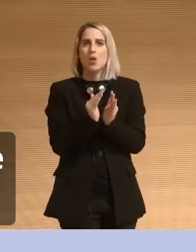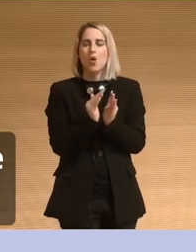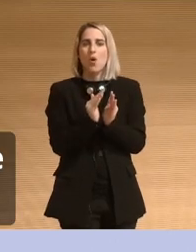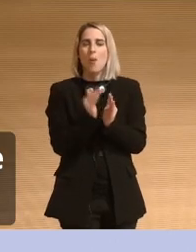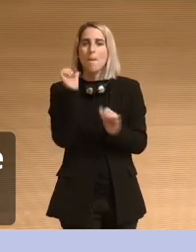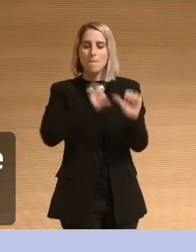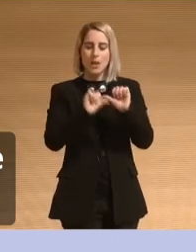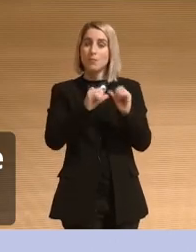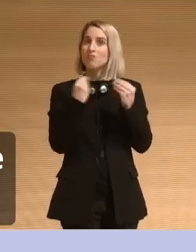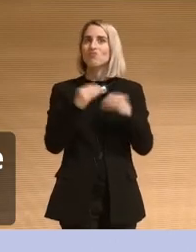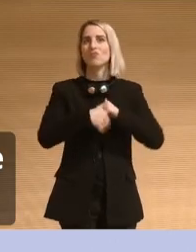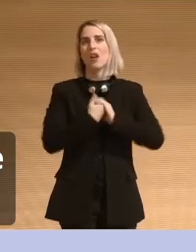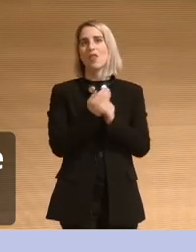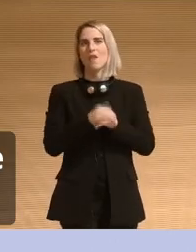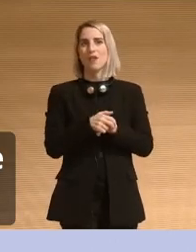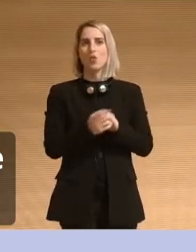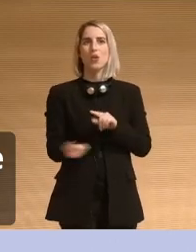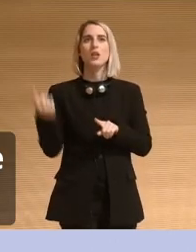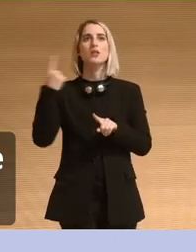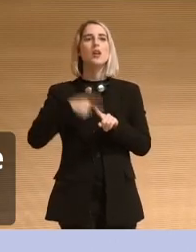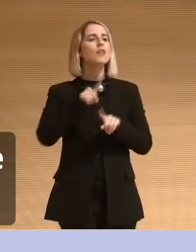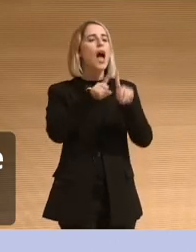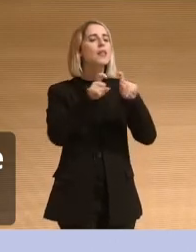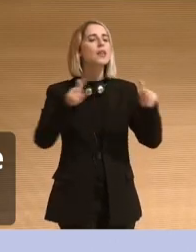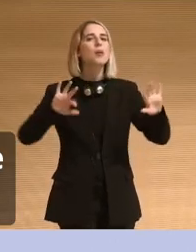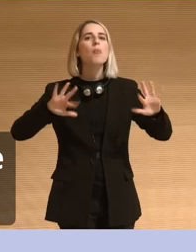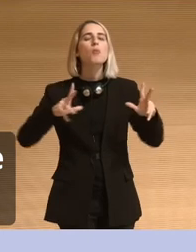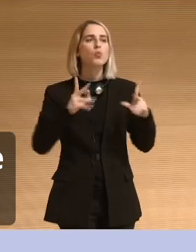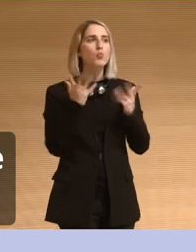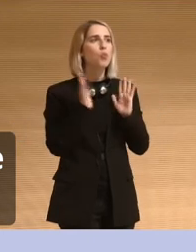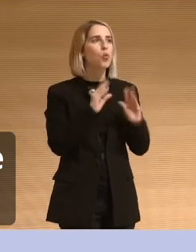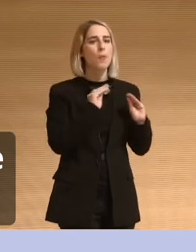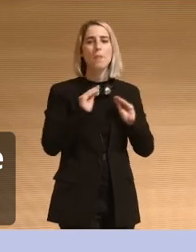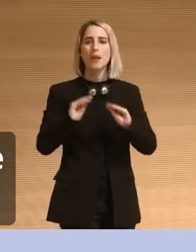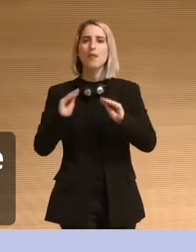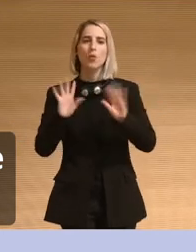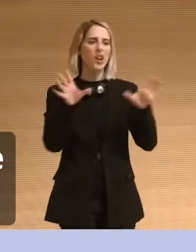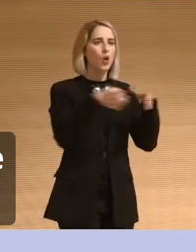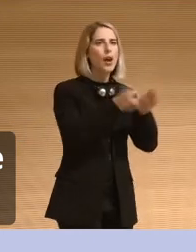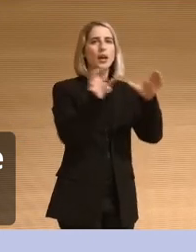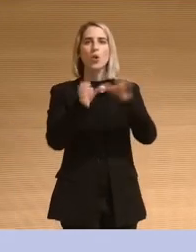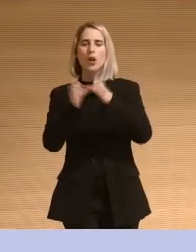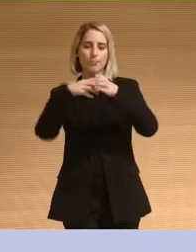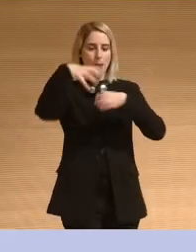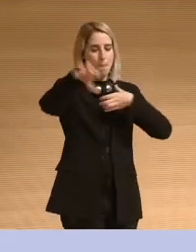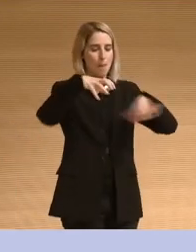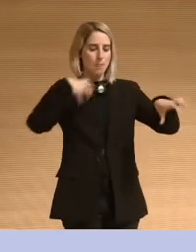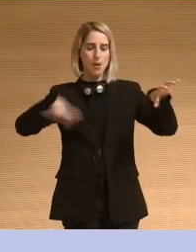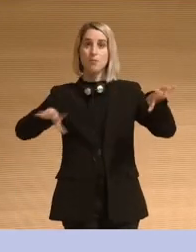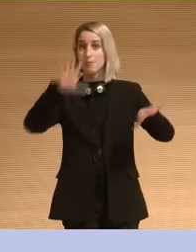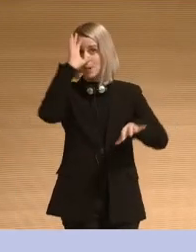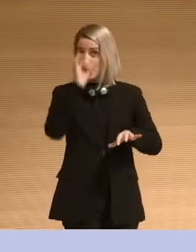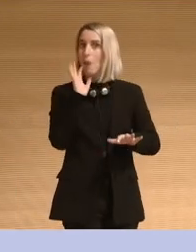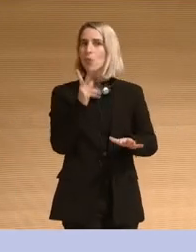δε μεθοδολογία της Brenda για το πώς μπορούν αυτά τα αντικείμενα να μεταφραστούν σε κατηγορίες είναι εξαιρετική. Ήδη μπορώ